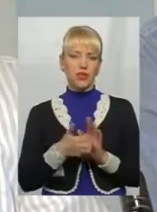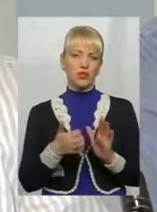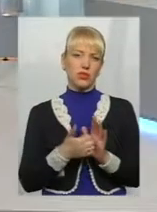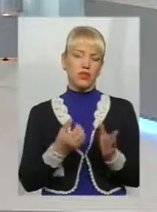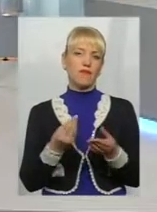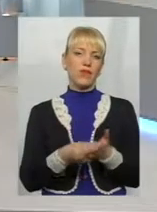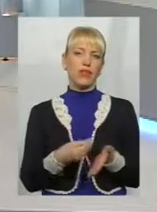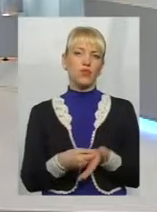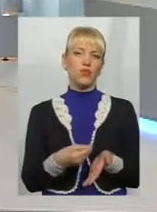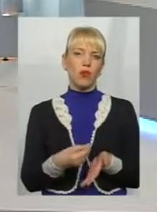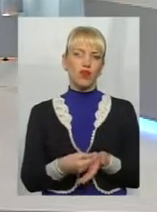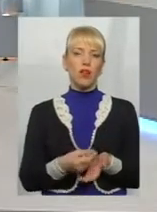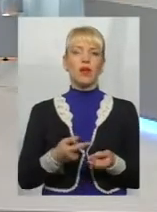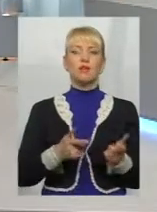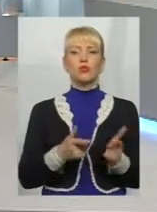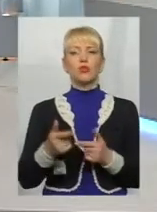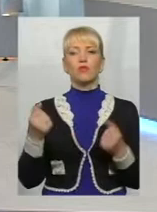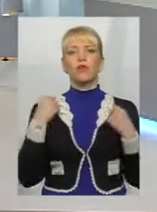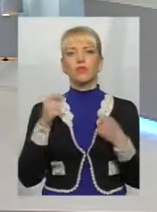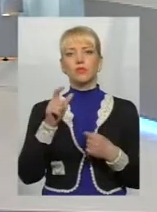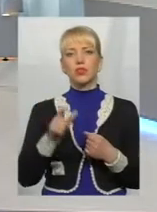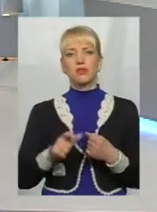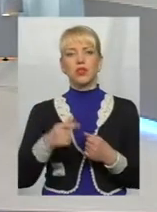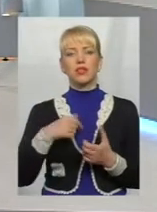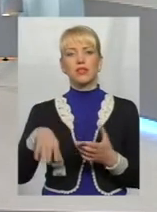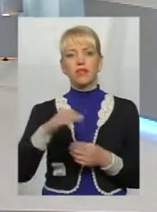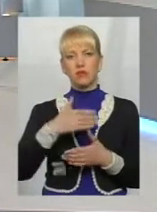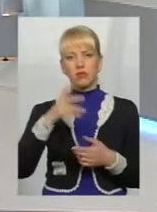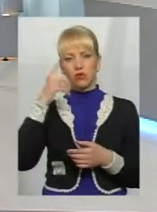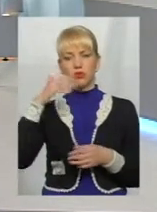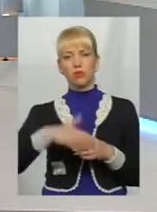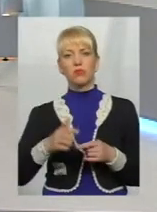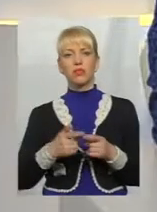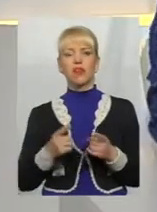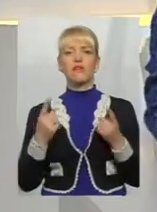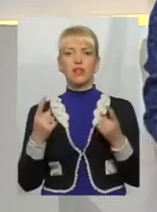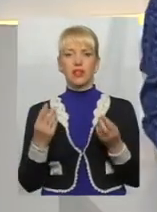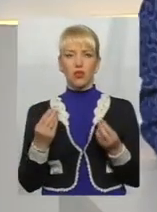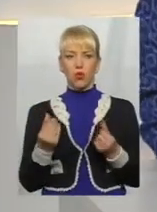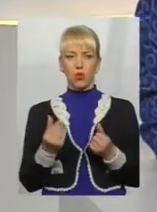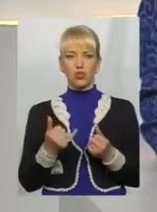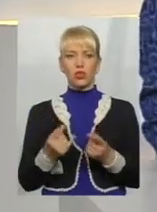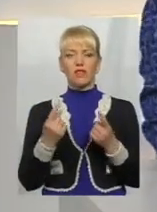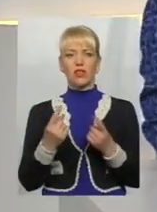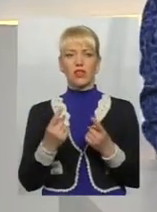фінансування. Підготувати спортсмена, ми всі розуміємо, що це великі кошти. Великі кошти і